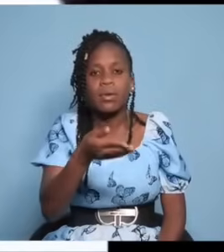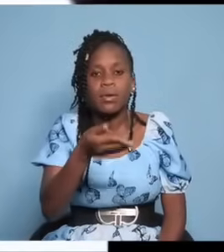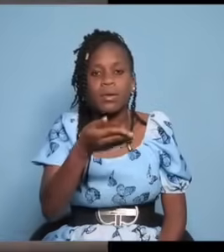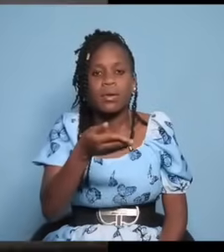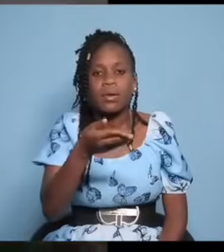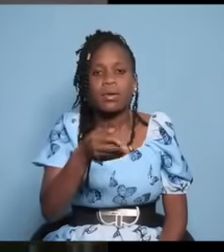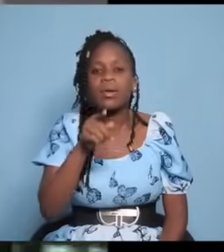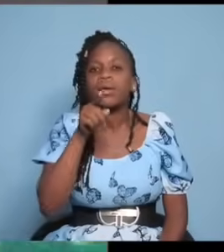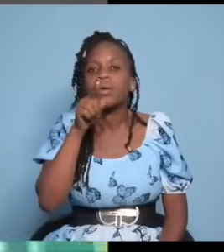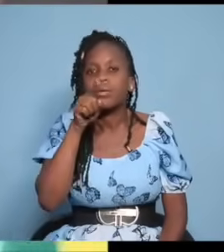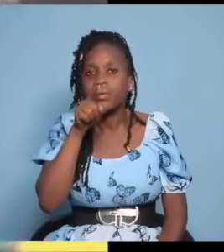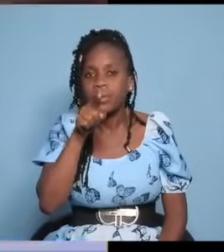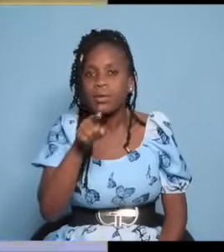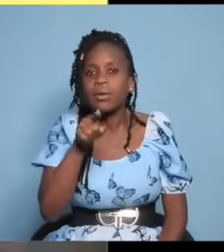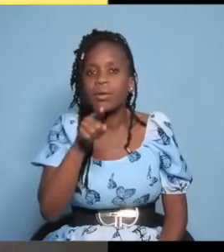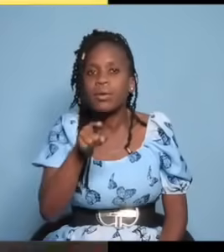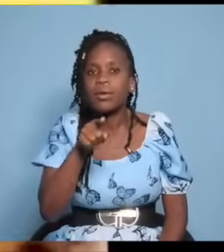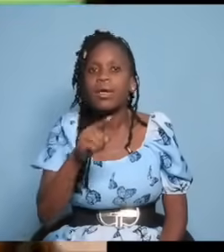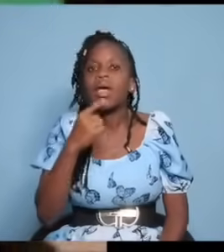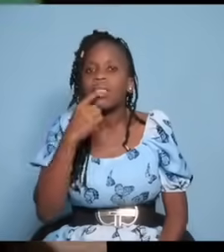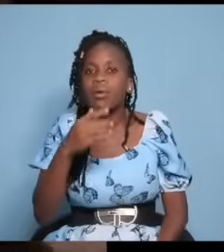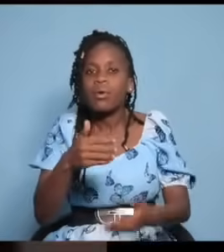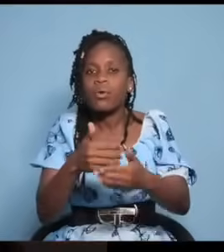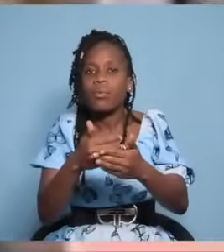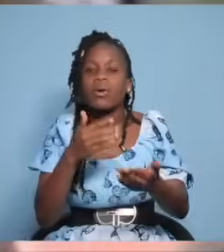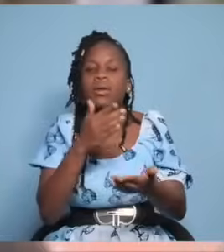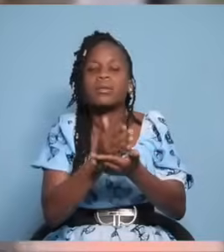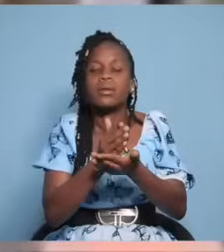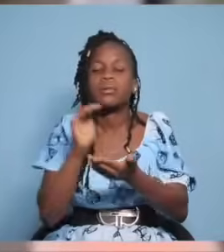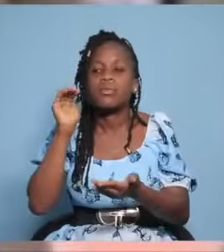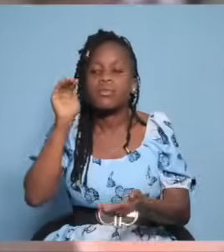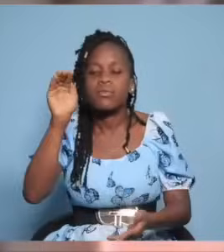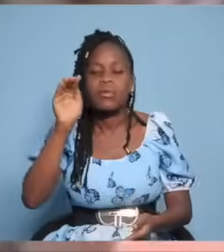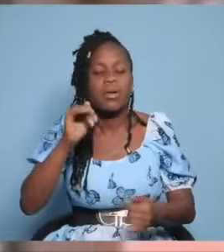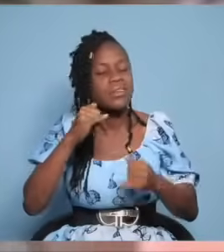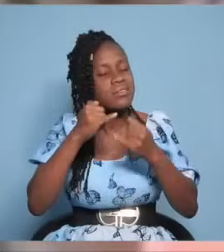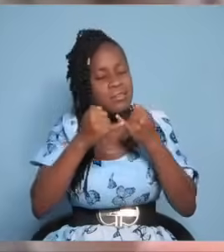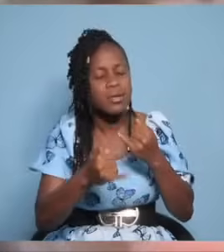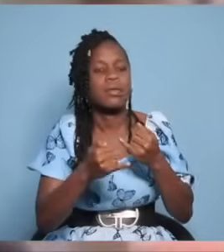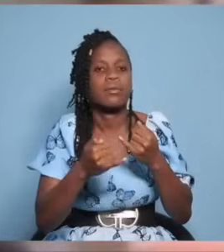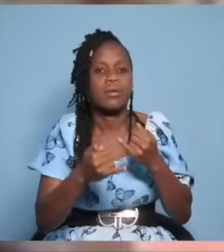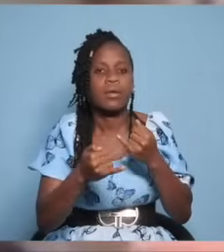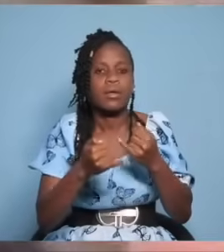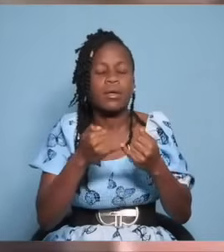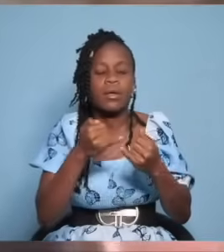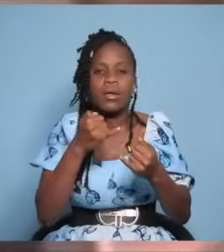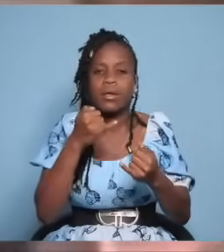yeye alisema kwamba katika hiyo safari anaosafiri hataki